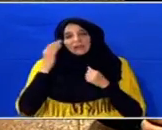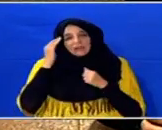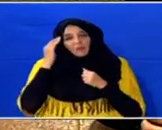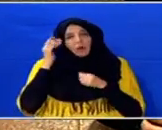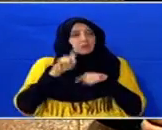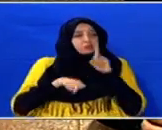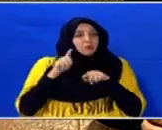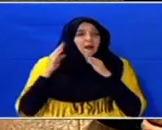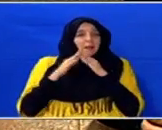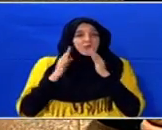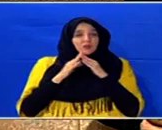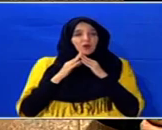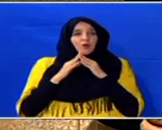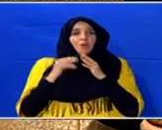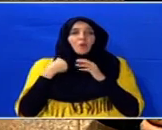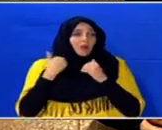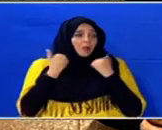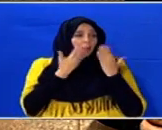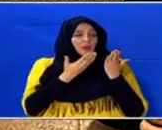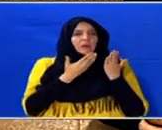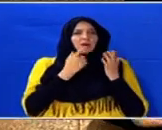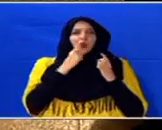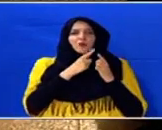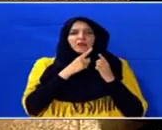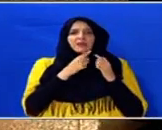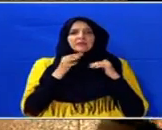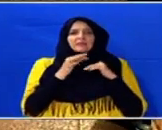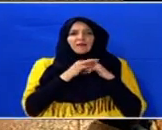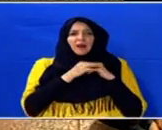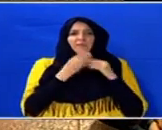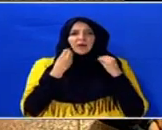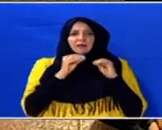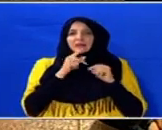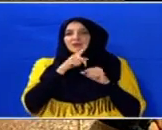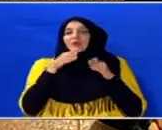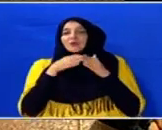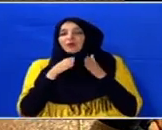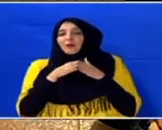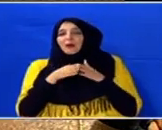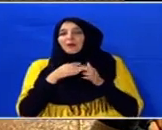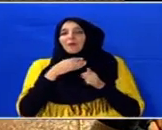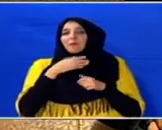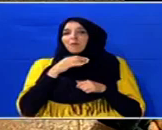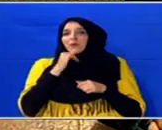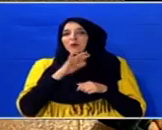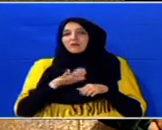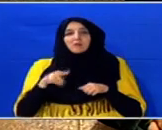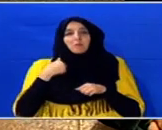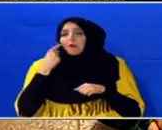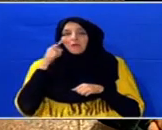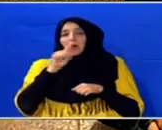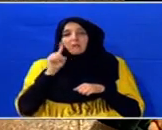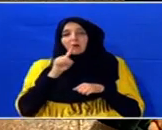داري وقالت لي ابي يعطيهم لي عطيتهم ولا في جال وليداتي وليداتك راك تشوفهم ولا مازال ما راكش تشوفهم عطات